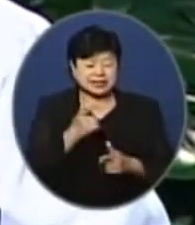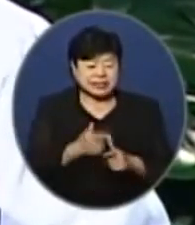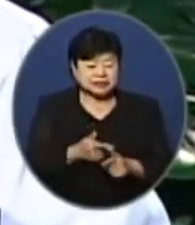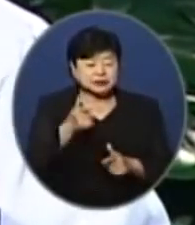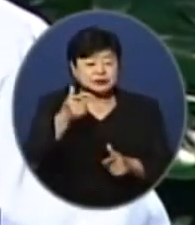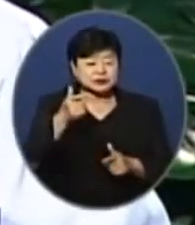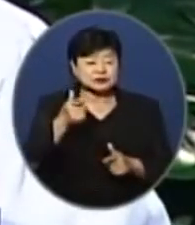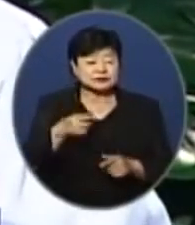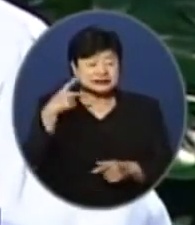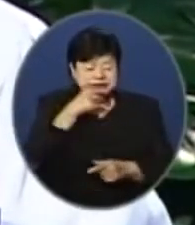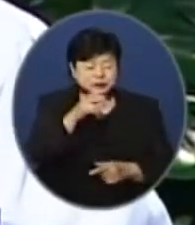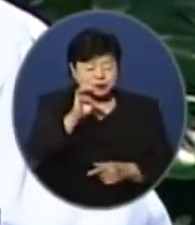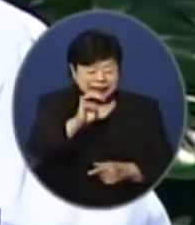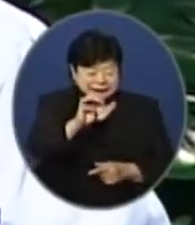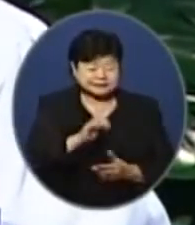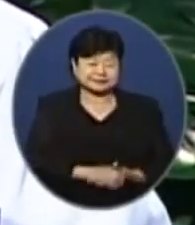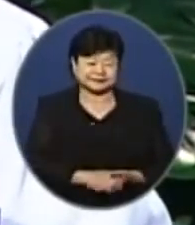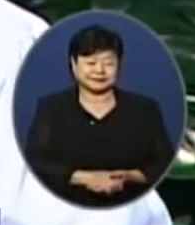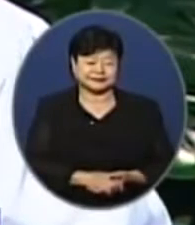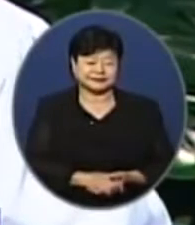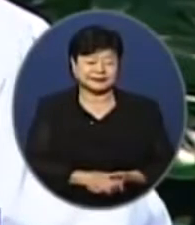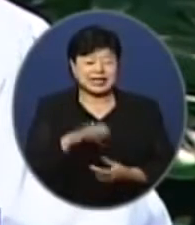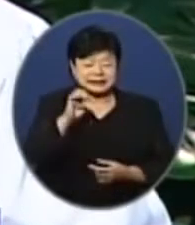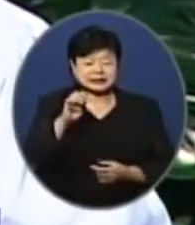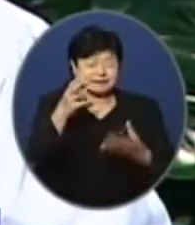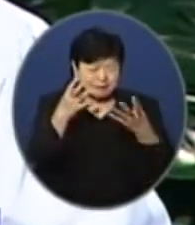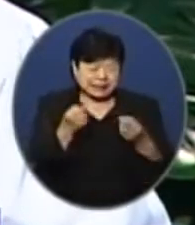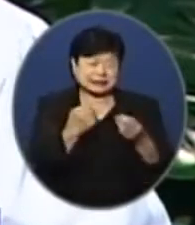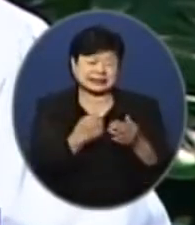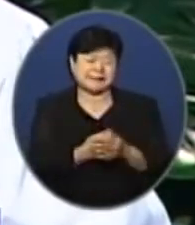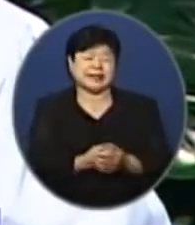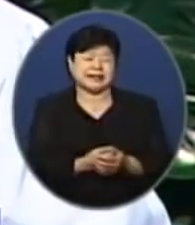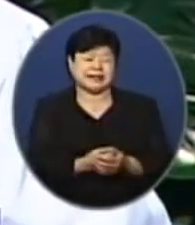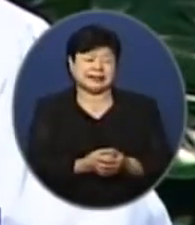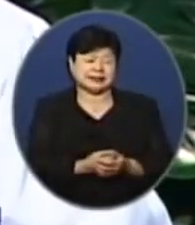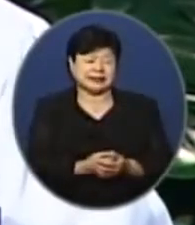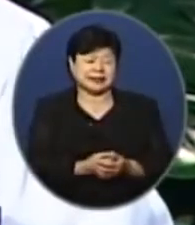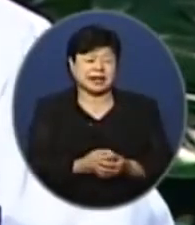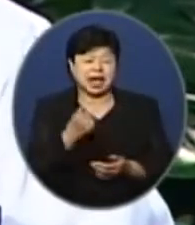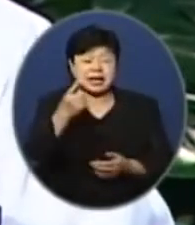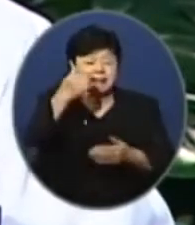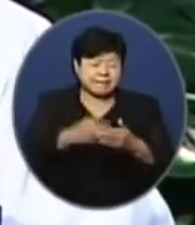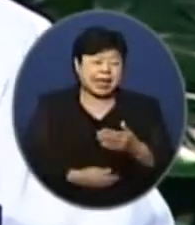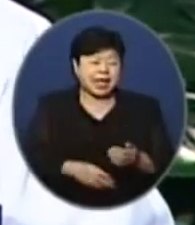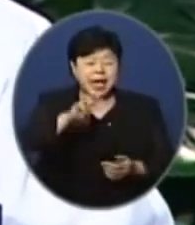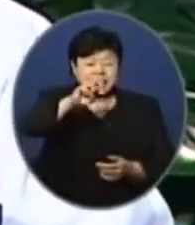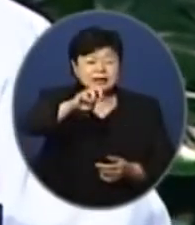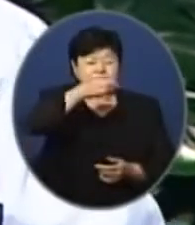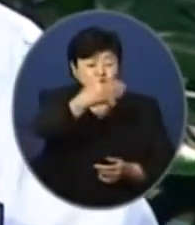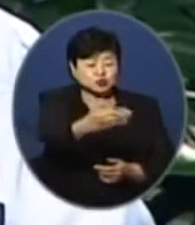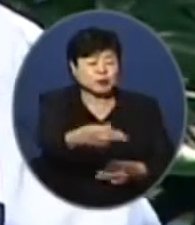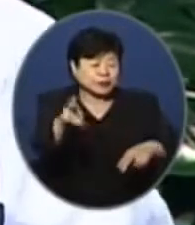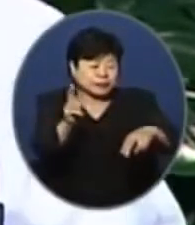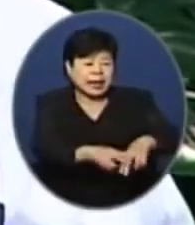예수님께서 금식한 기간도 40일입니다 그래서 40이라고 하는 너무 형벌이 가혹하다 그래서 39대의 매를